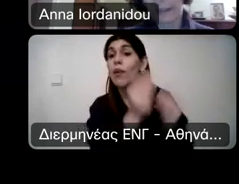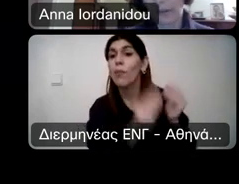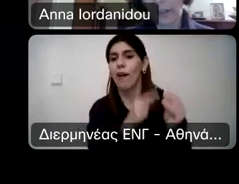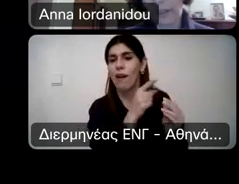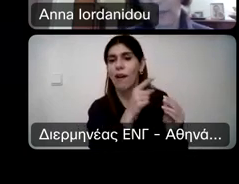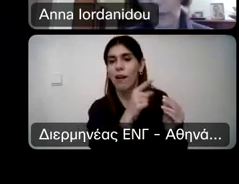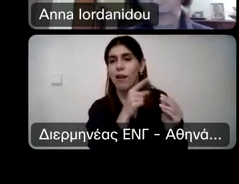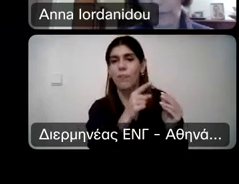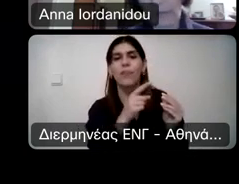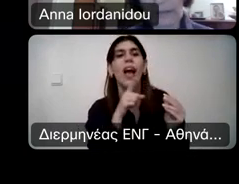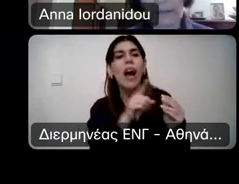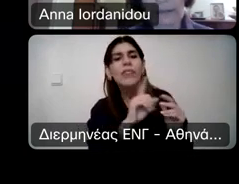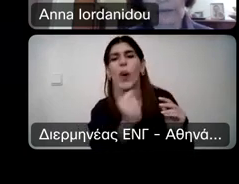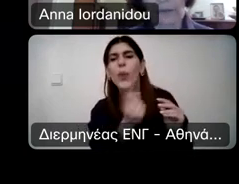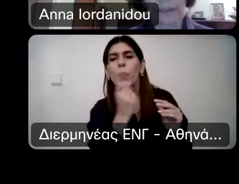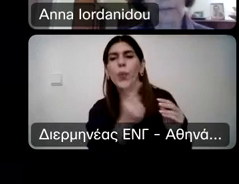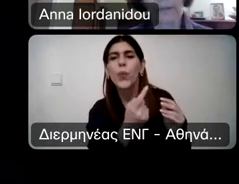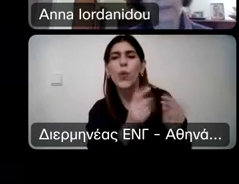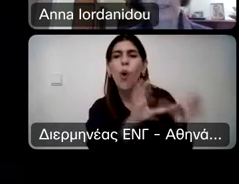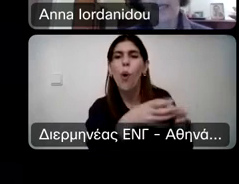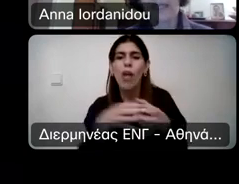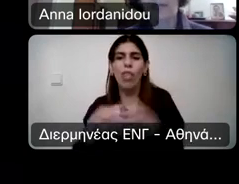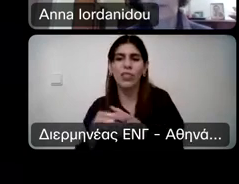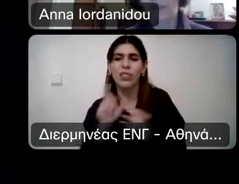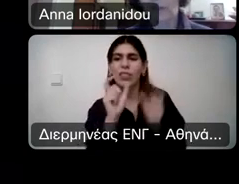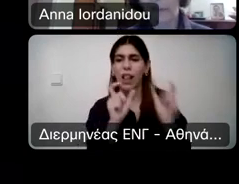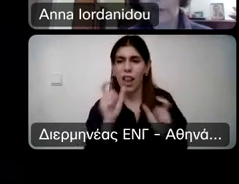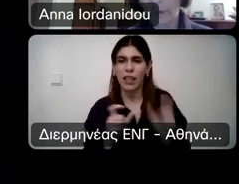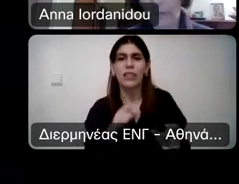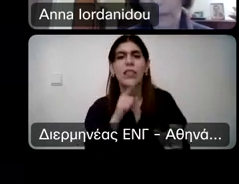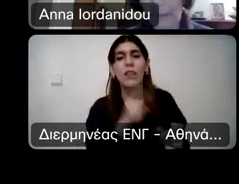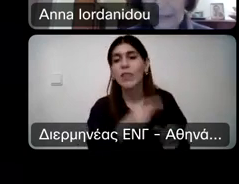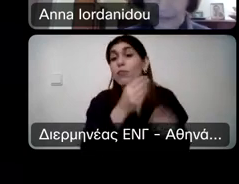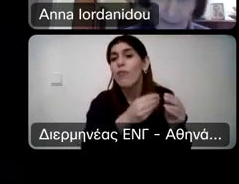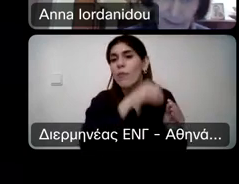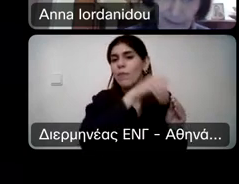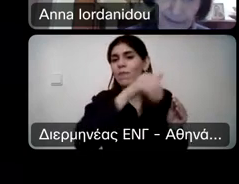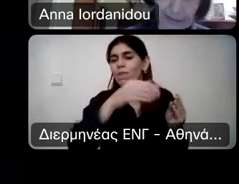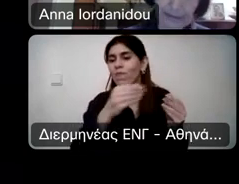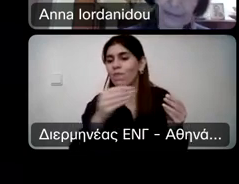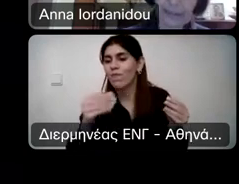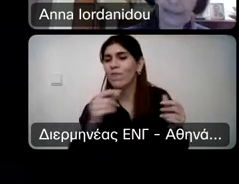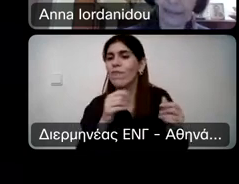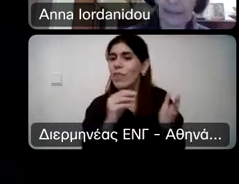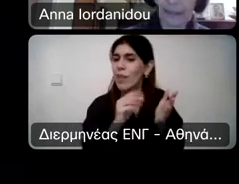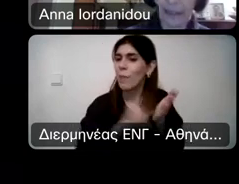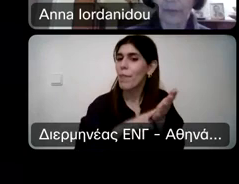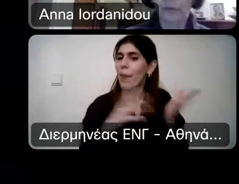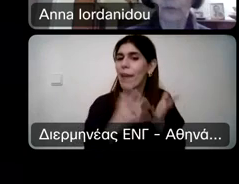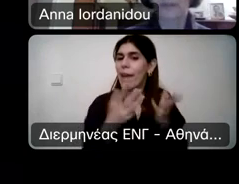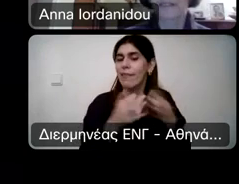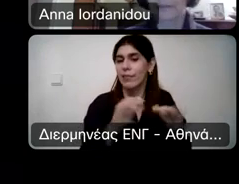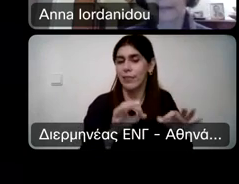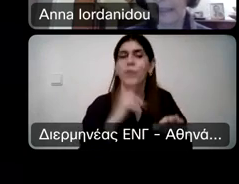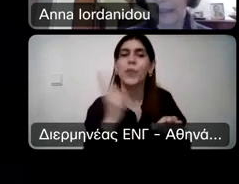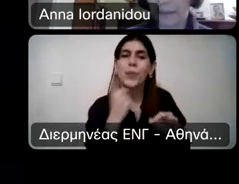είναι κατηγορίες από τις πιο προβληματικές κατηγορίες θηλυκοποίησης. Έχουμε ένα σοβαρό πρόβλημα στη γενική. Έχουμε αυτό